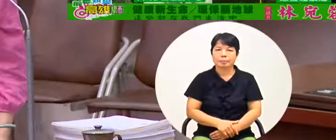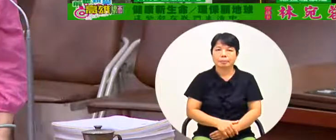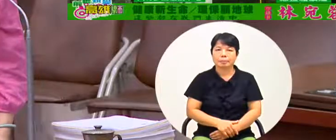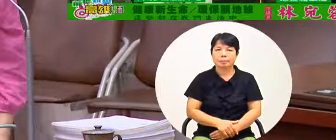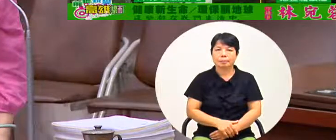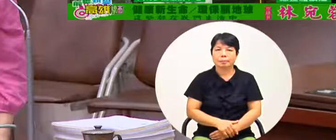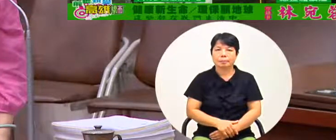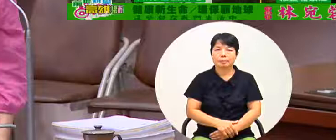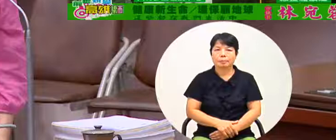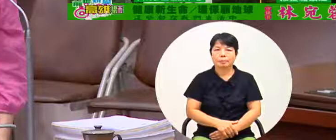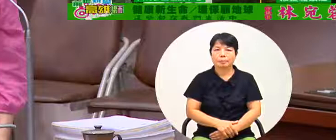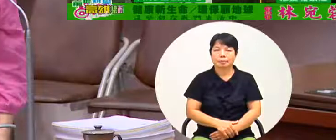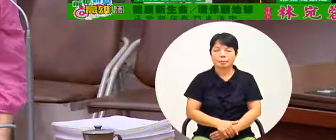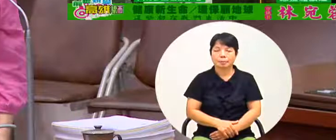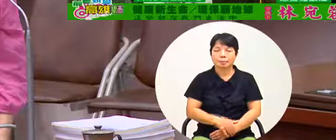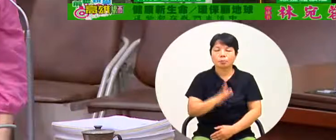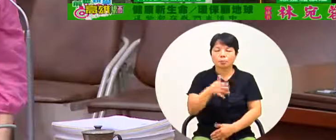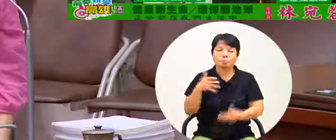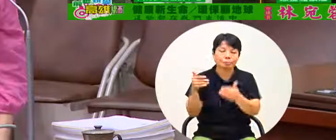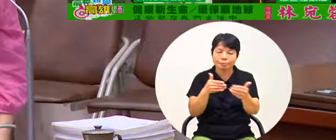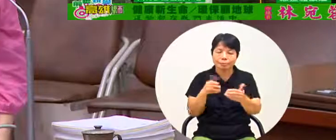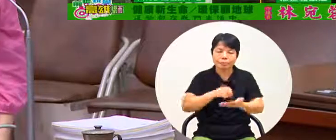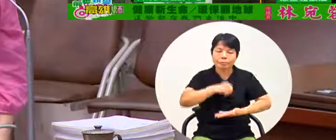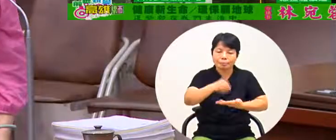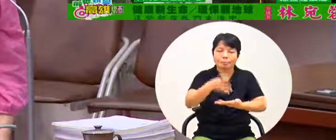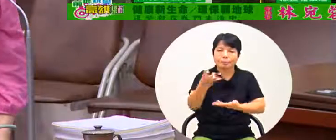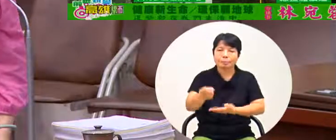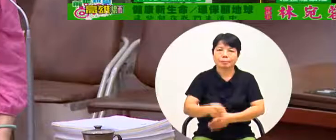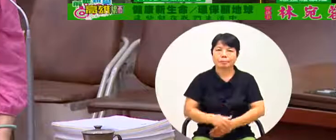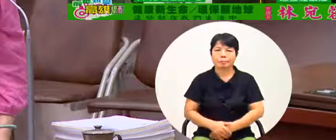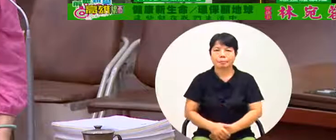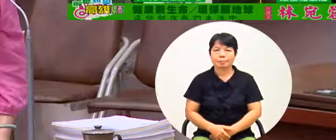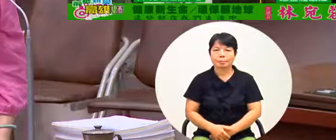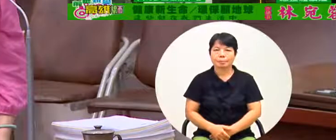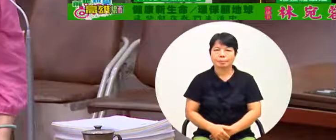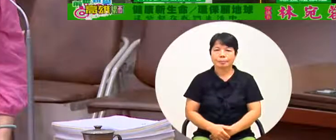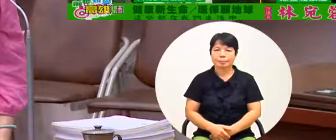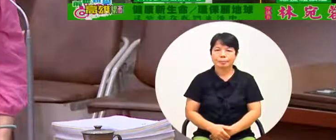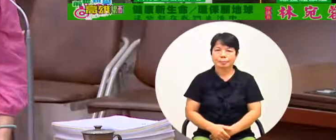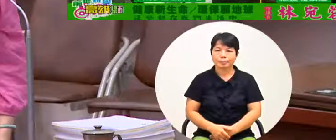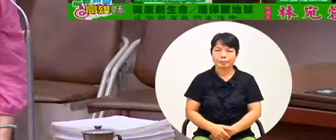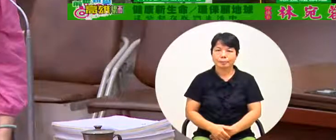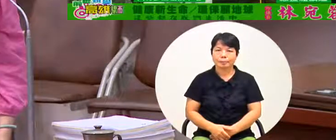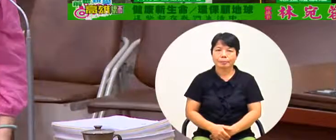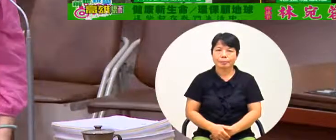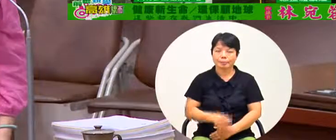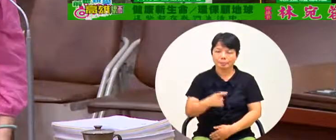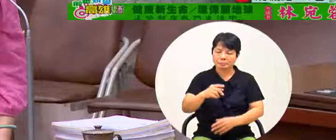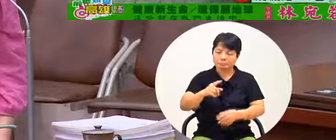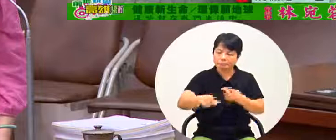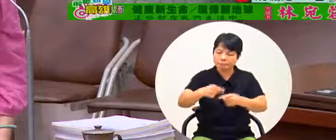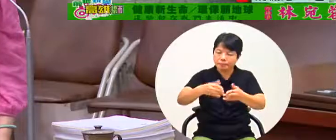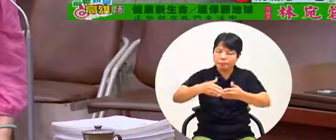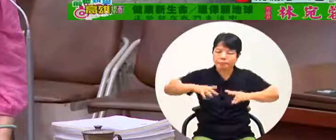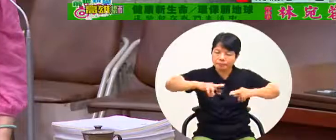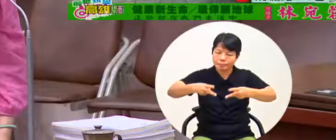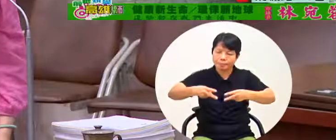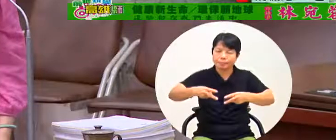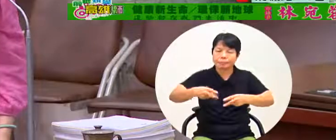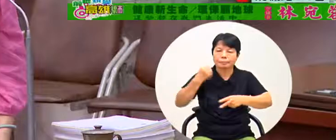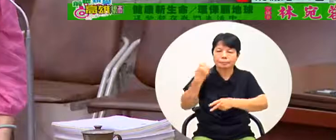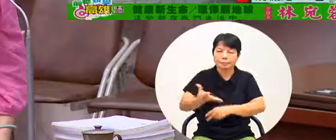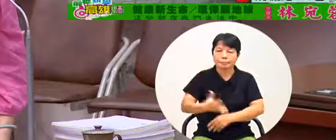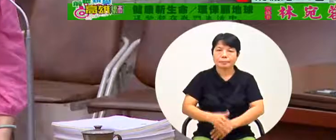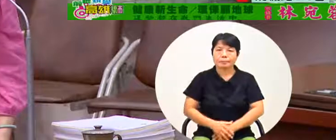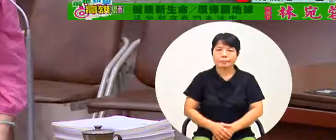哈。那我是希望说，应该整个改造一下哈。这个是本席给你的建议。